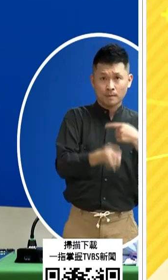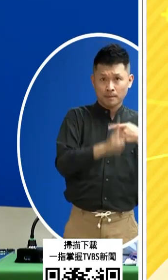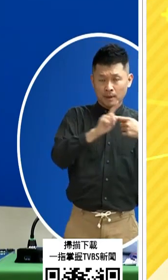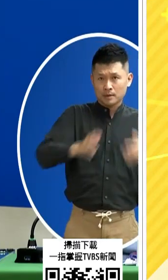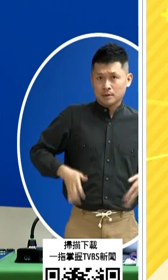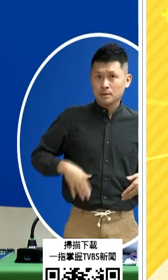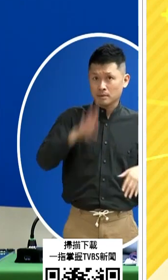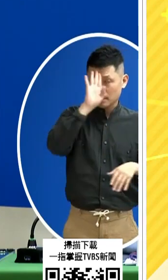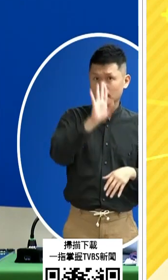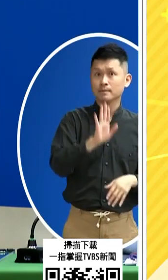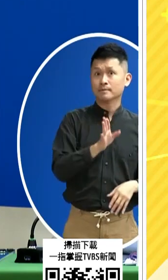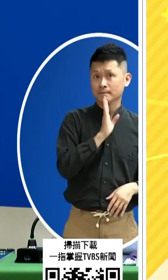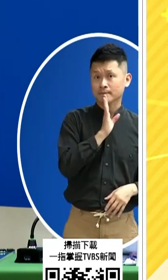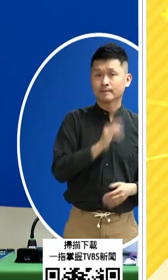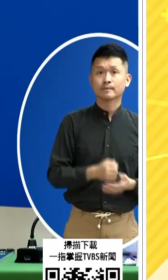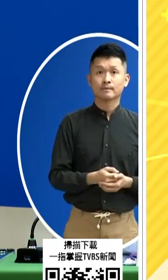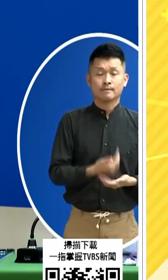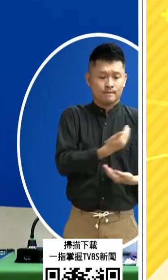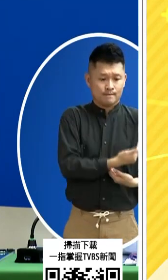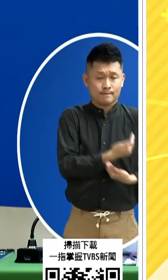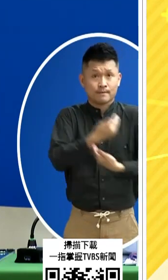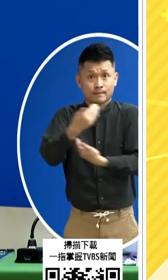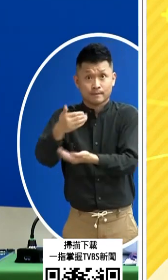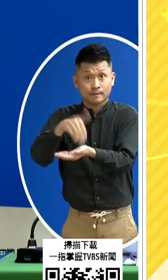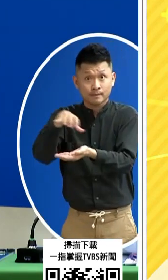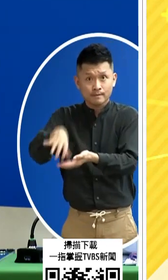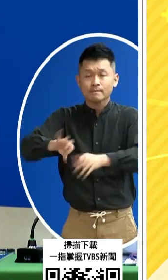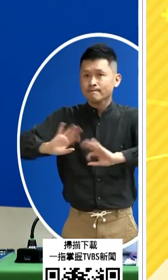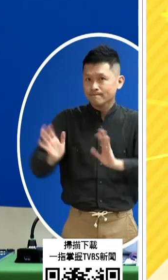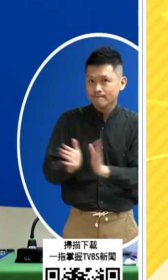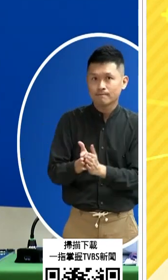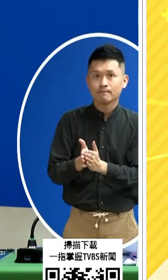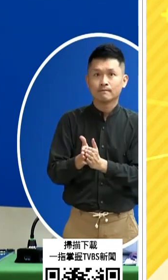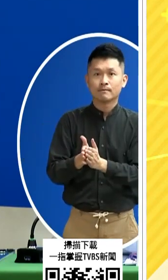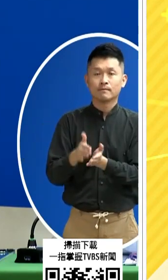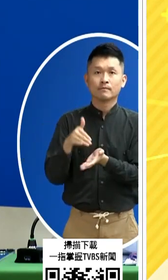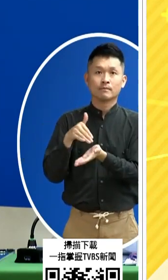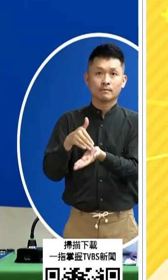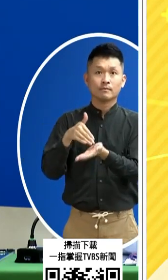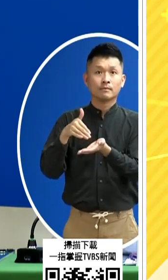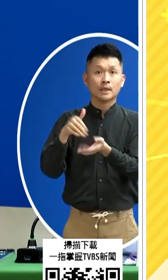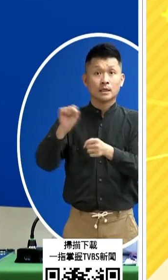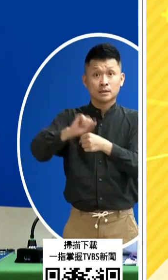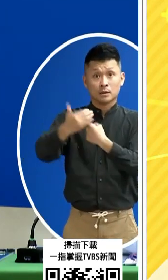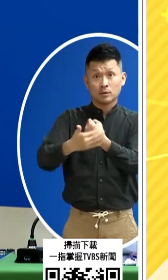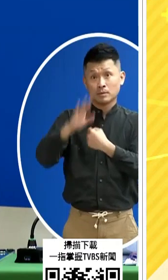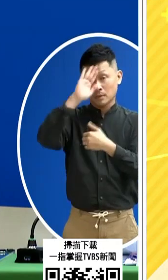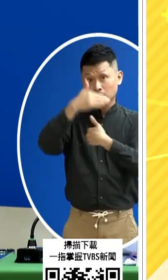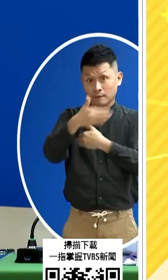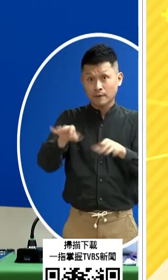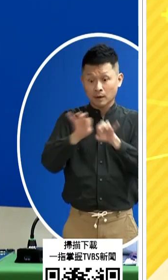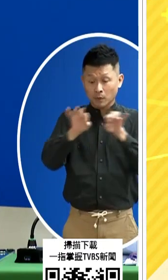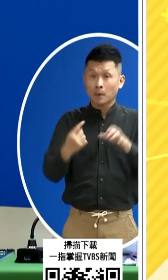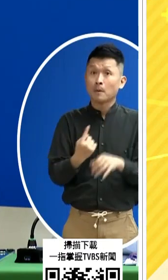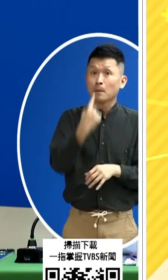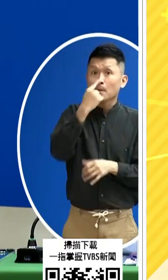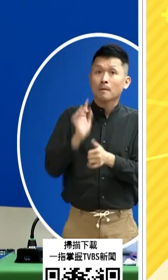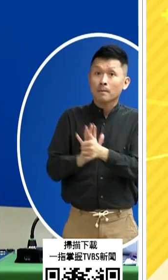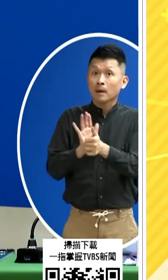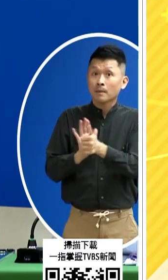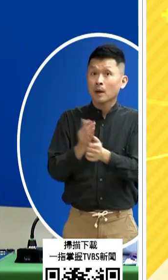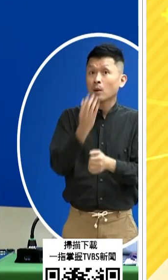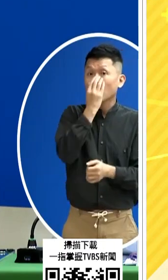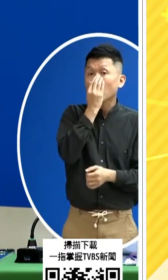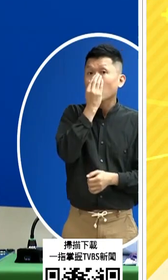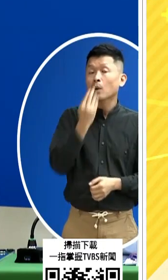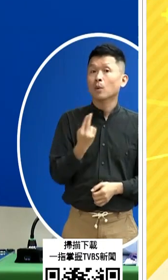诊数没有昨天高，为什么死亡率越来越高？下来一定会破百，对不对？520前一天破百万确诊嘛。所以大家可以